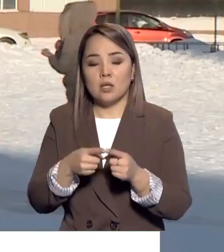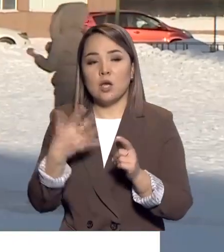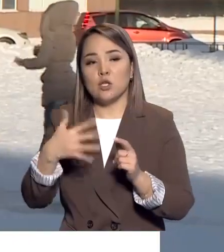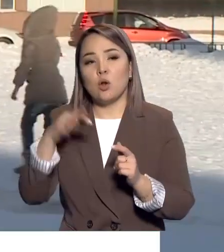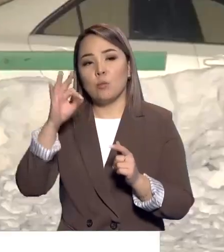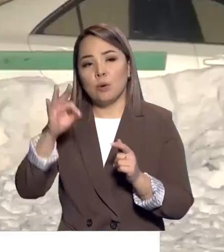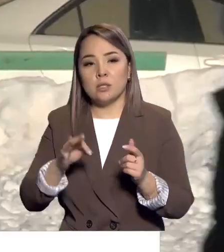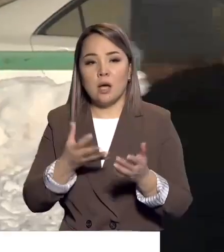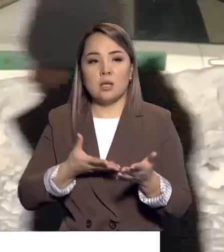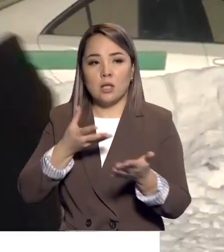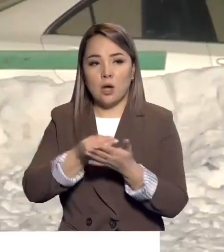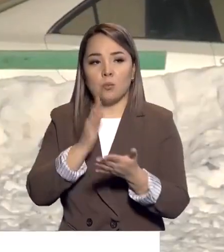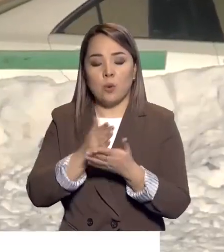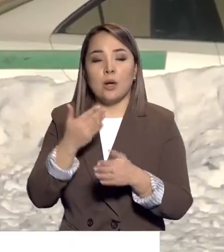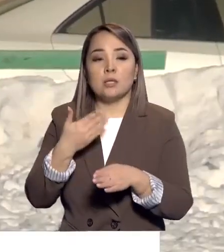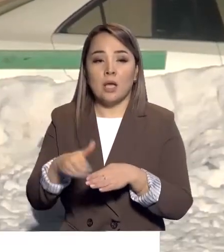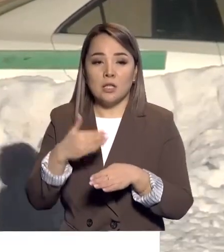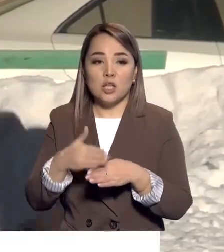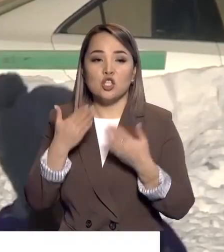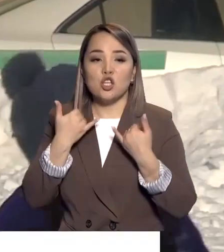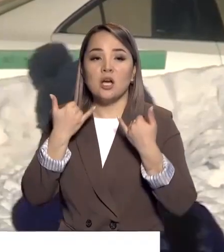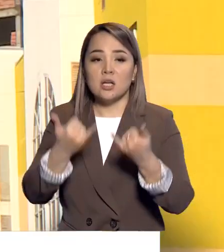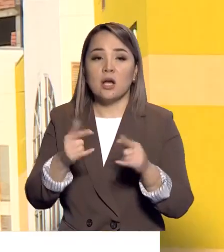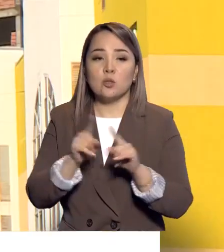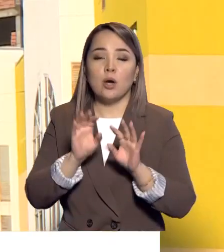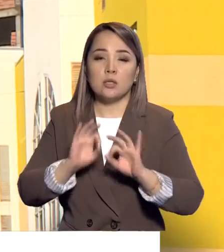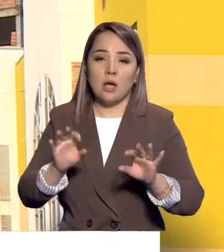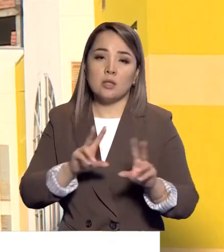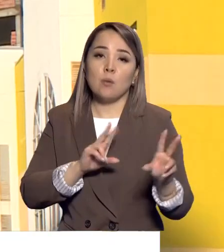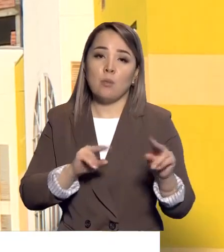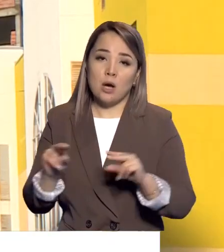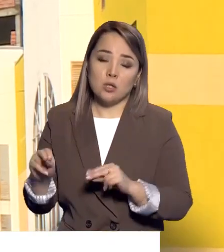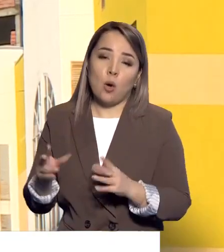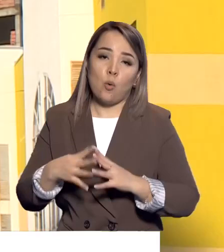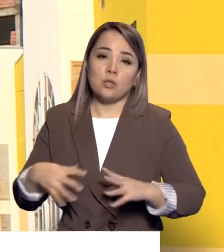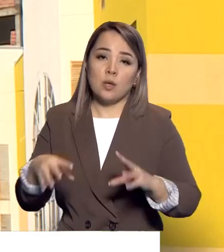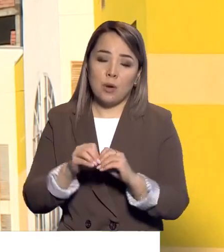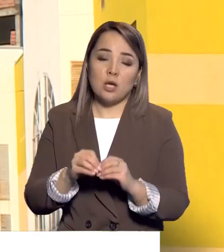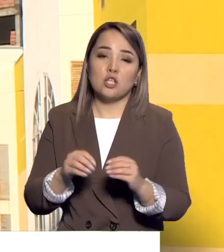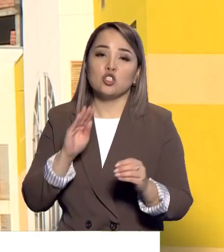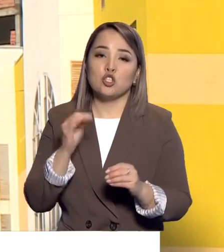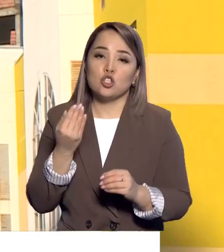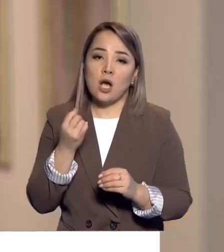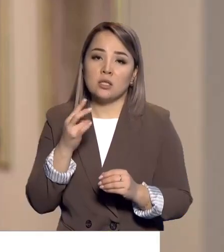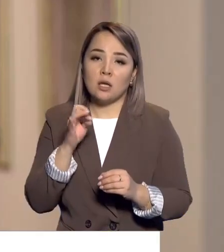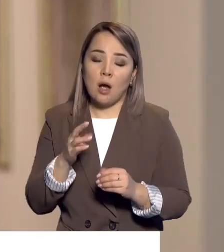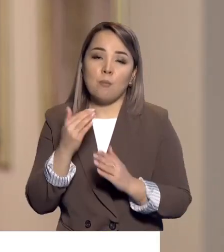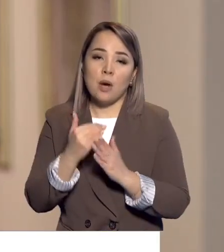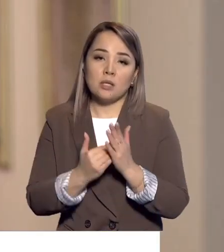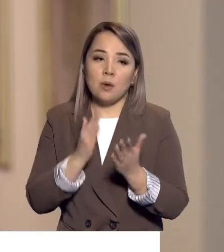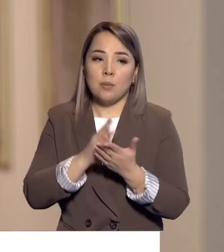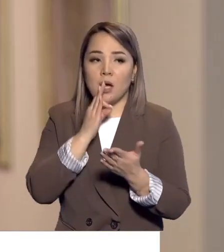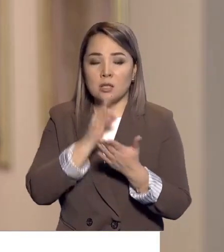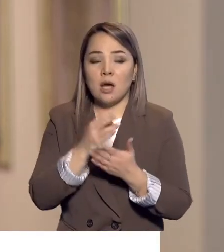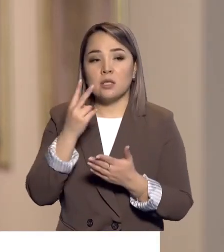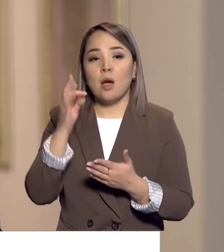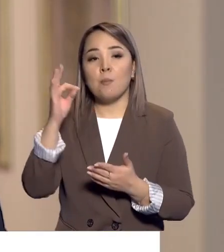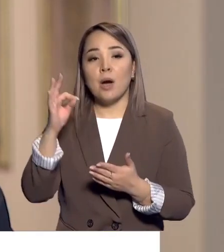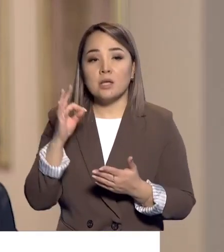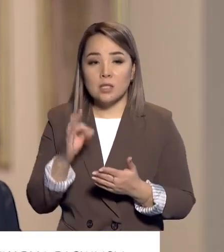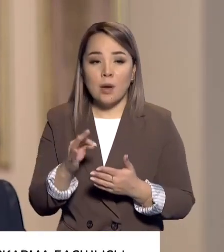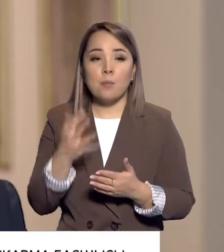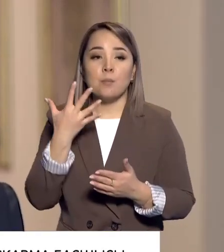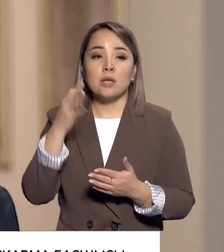енді мемлекет төлейді. Ал несиелік жеңілдікпен деп отырғанымыз бақытты отбасы және шаңырақ бағдарламалары. Бұл 2% бен